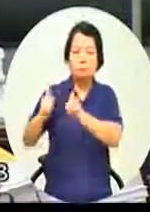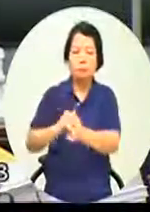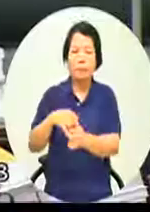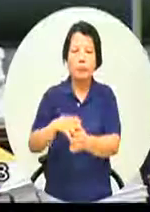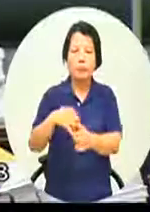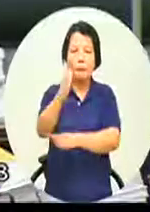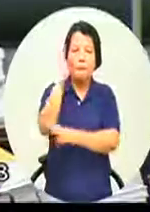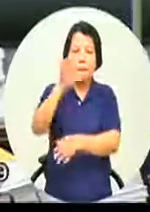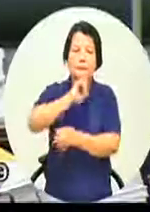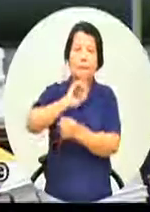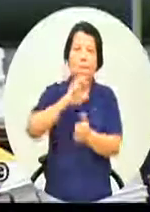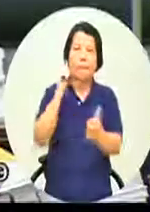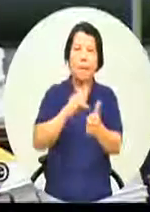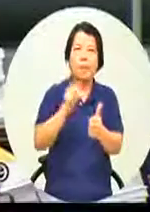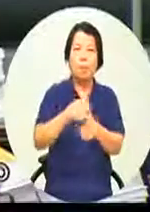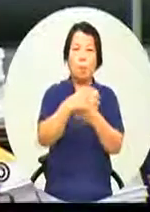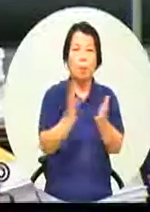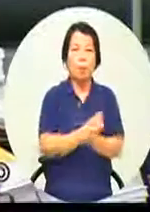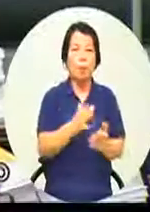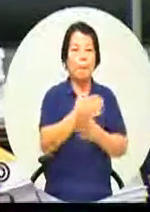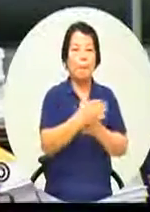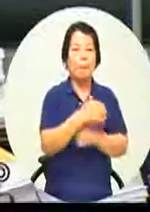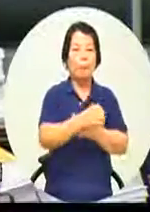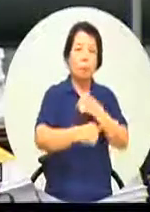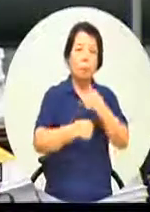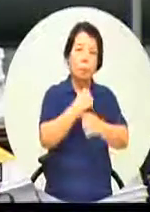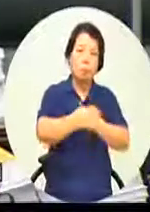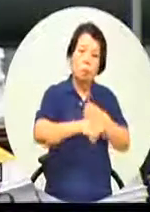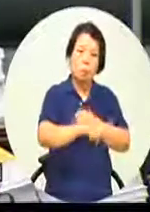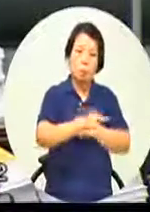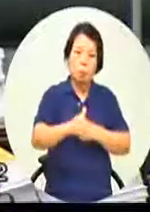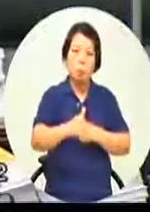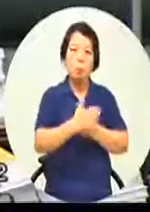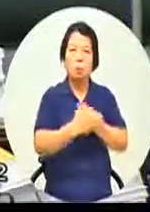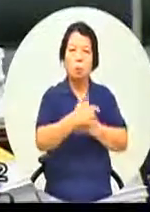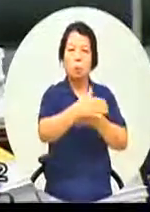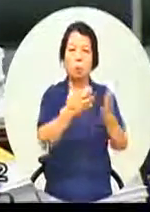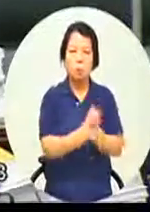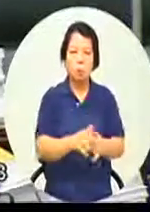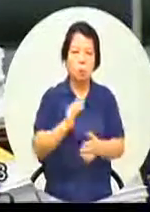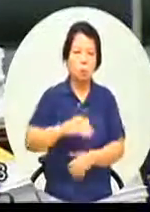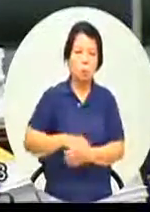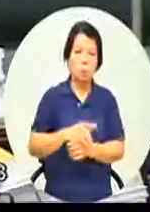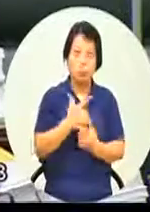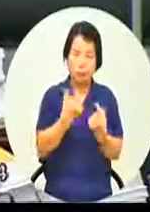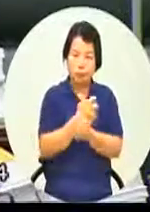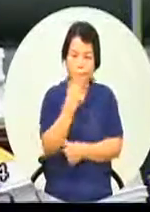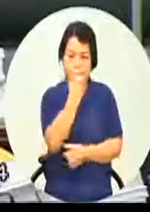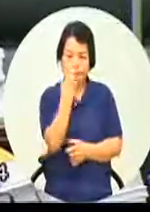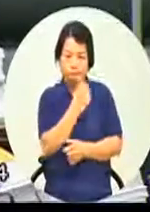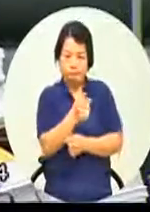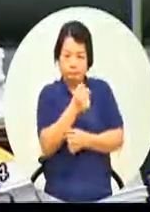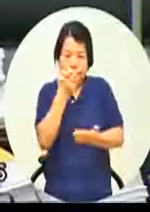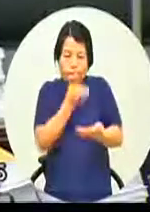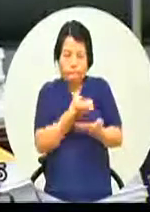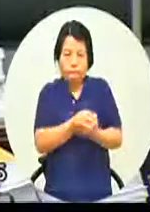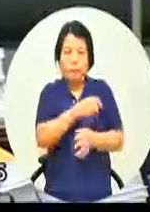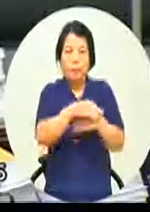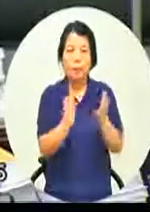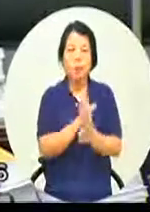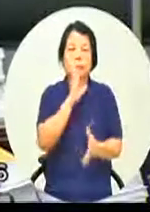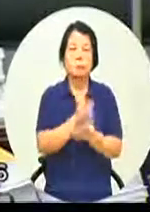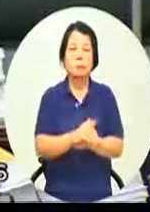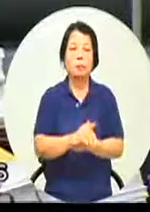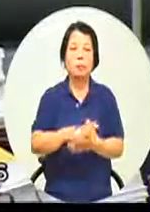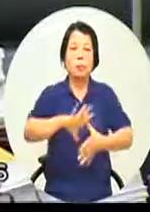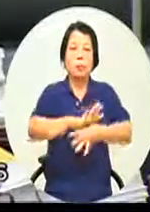我要替动保处说话，我也说不来。啊，动保团体当然就高度的监督嘛，因为其实这是一个文明的进步的象